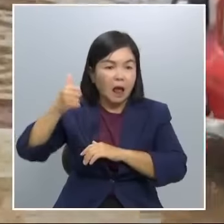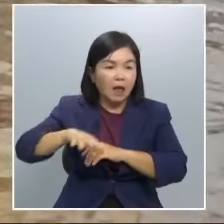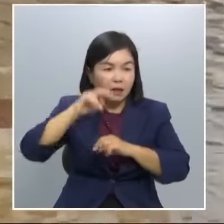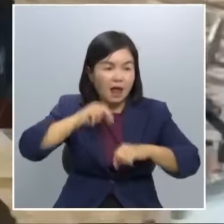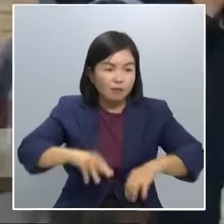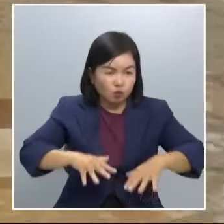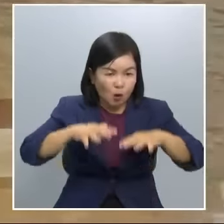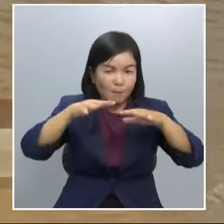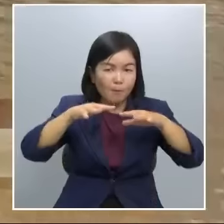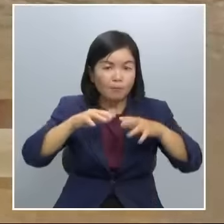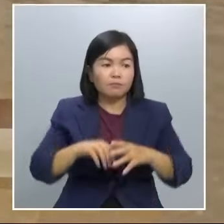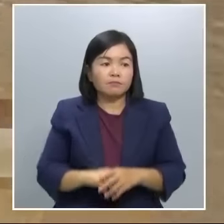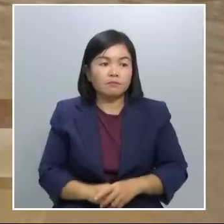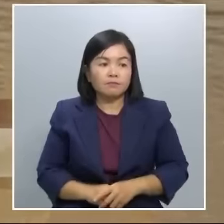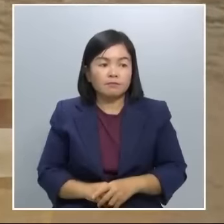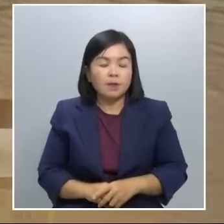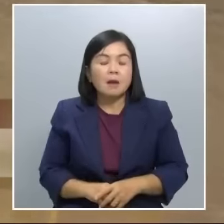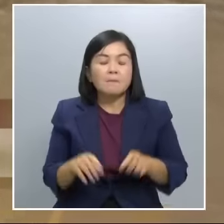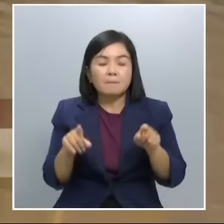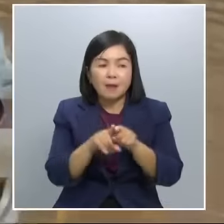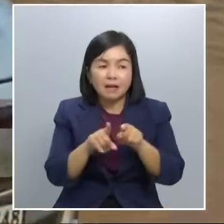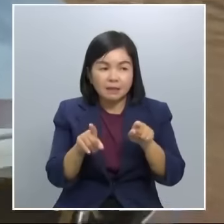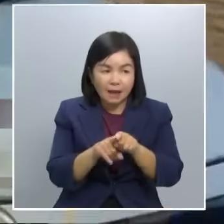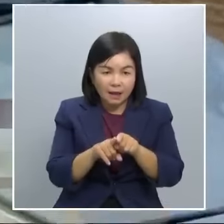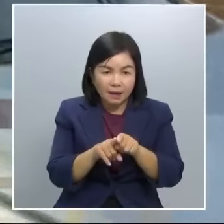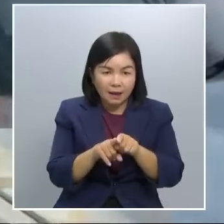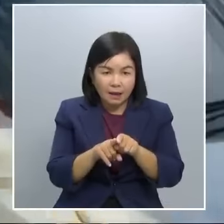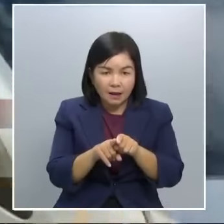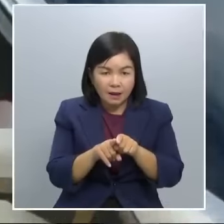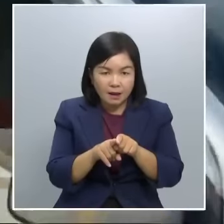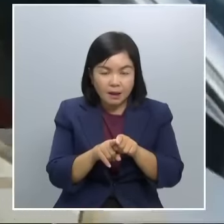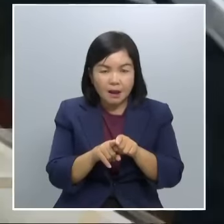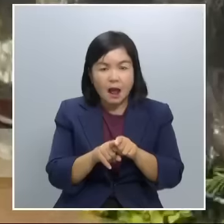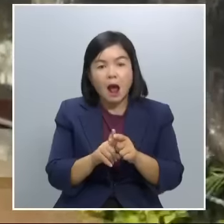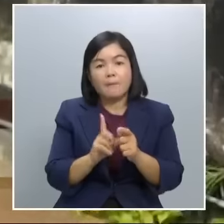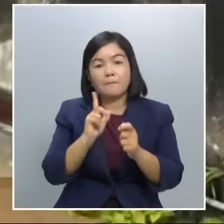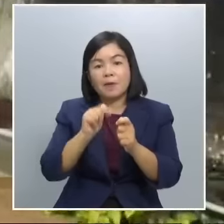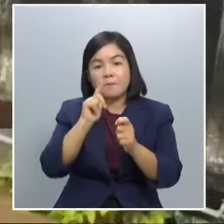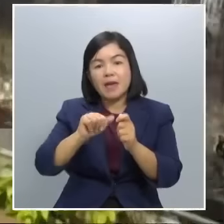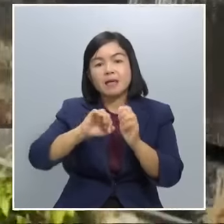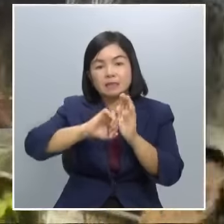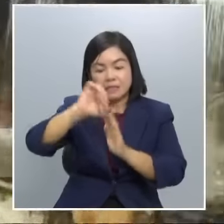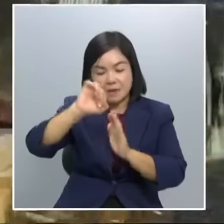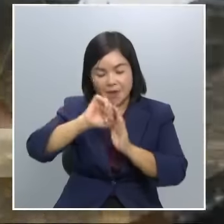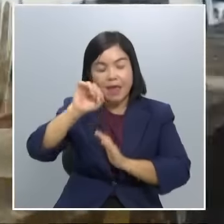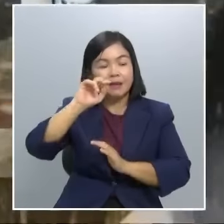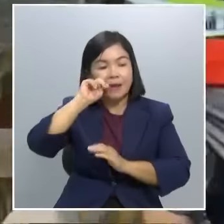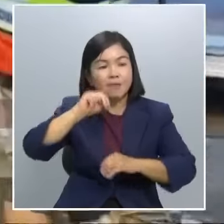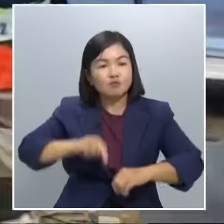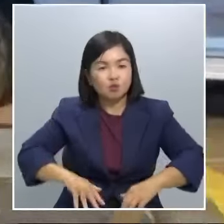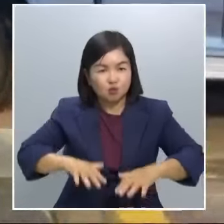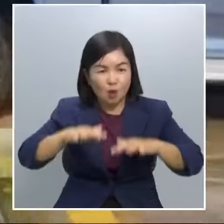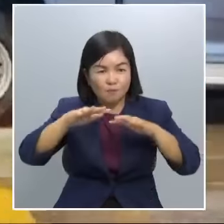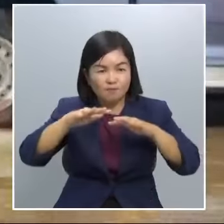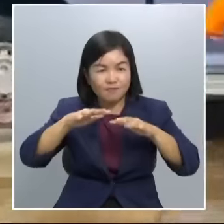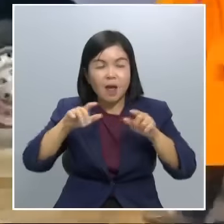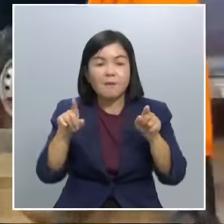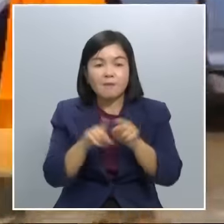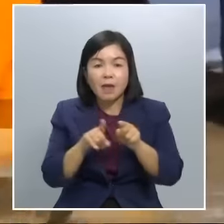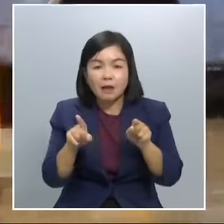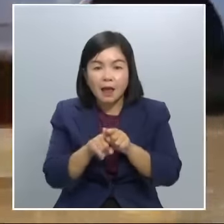ขนาดเดียวกันส่วนหนึ่งเข้าสู่ตัวเมืองเชียงใหม่เข้าคูเมืองอีกส่วนหนึ่งไป